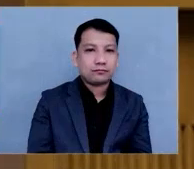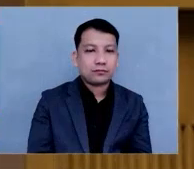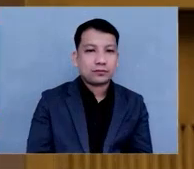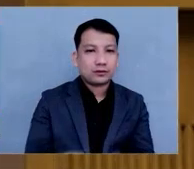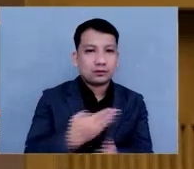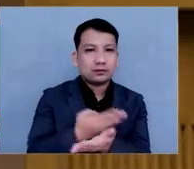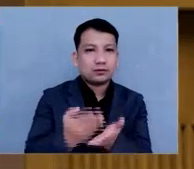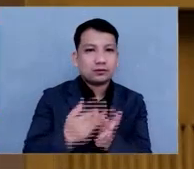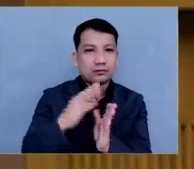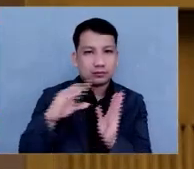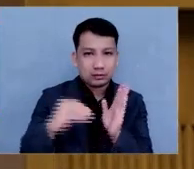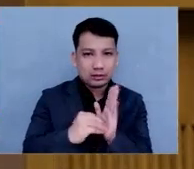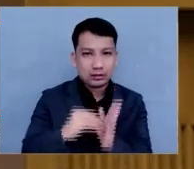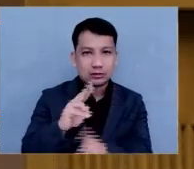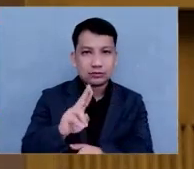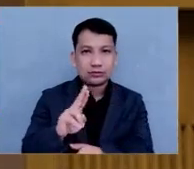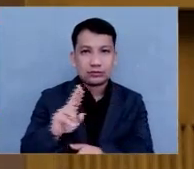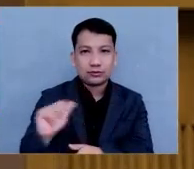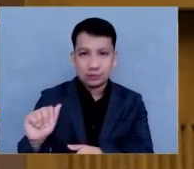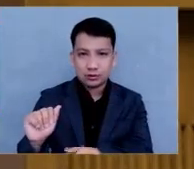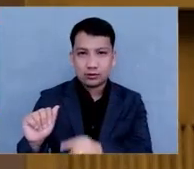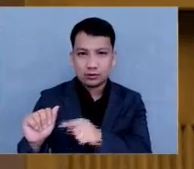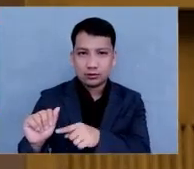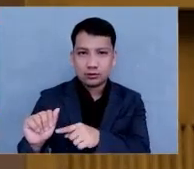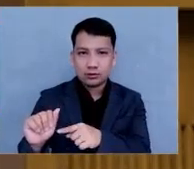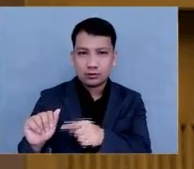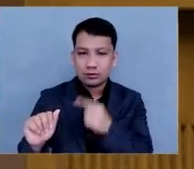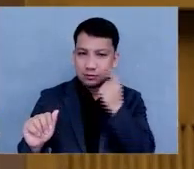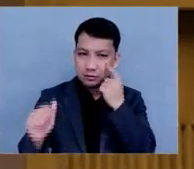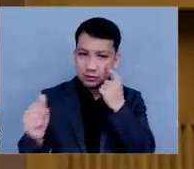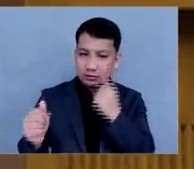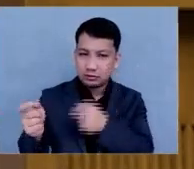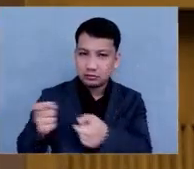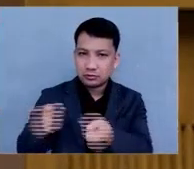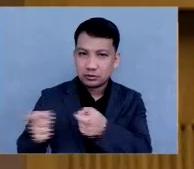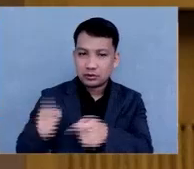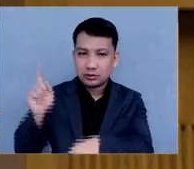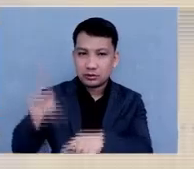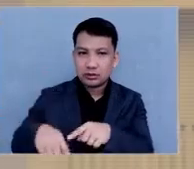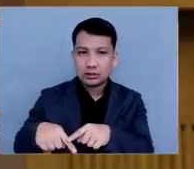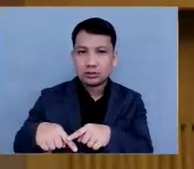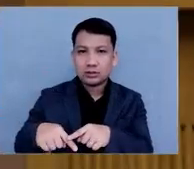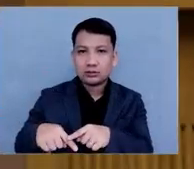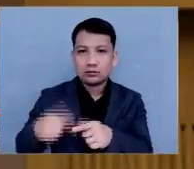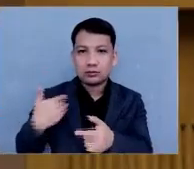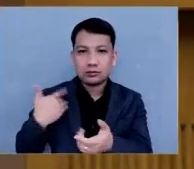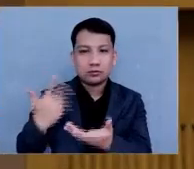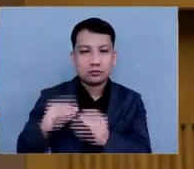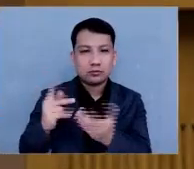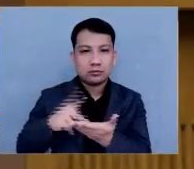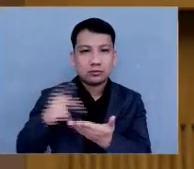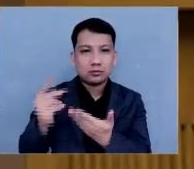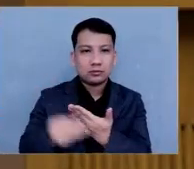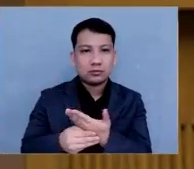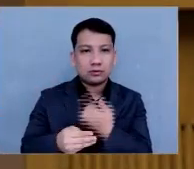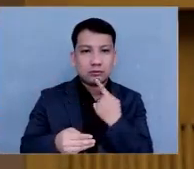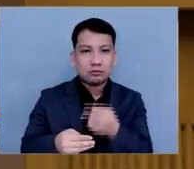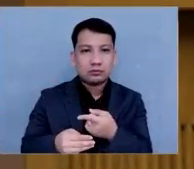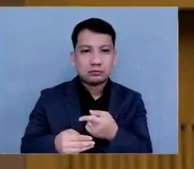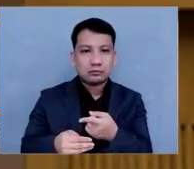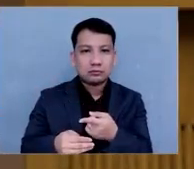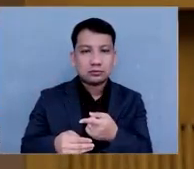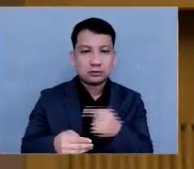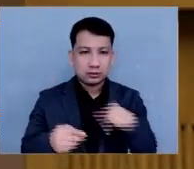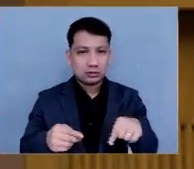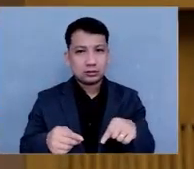ilalim ng UA um tingin po namin pwedeng manipulahin eh yyung un program funds pupwede niyang pwedeng masabi na ito yung